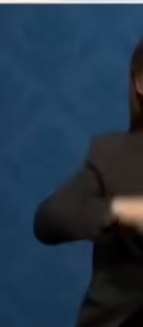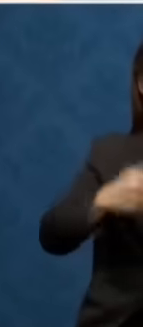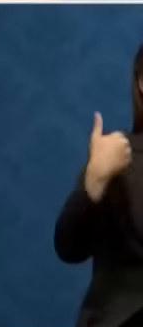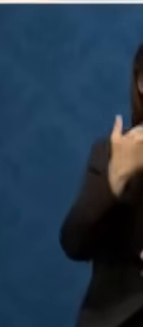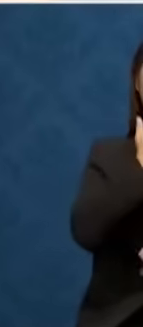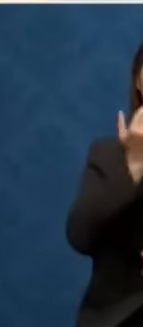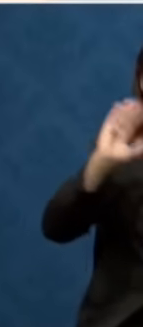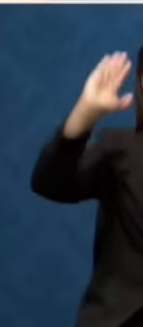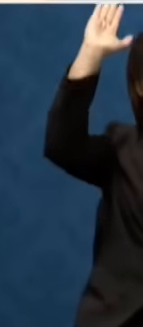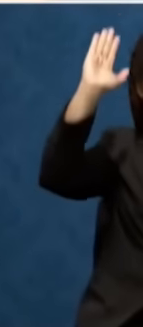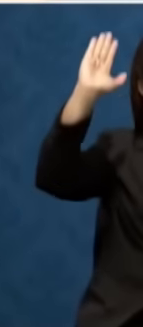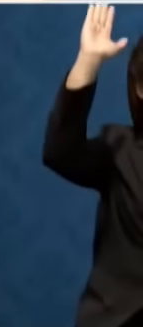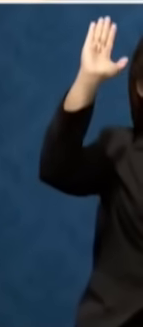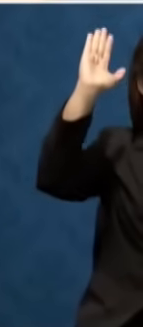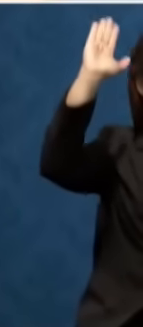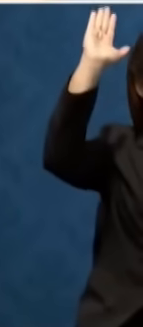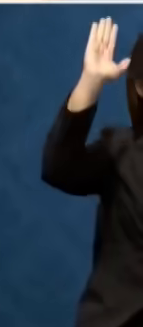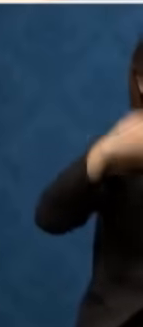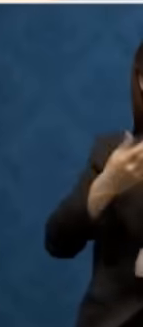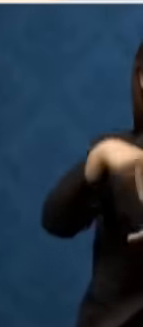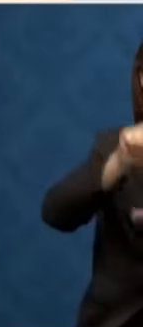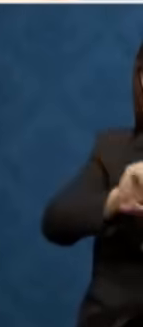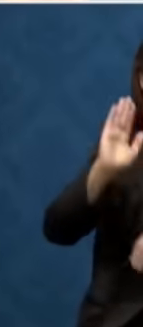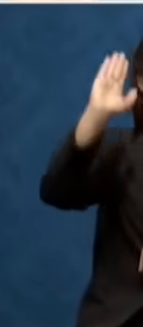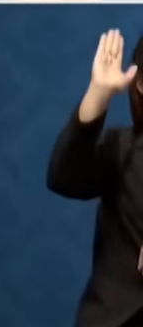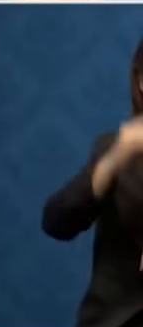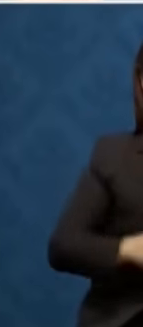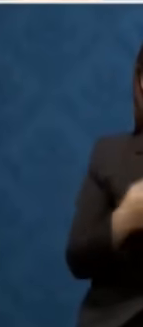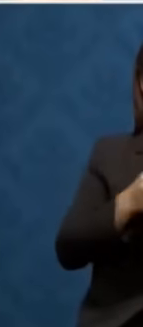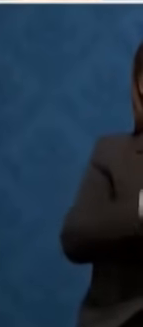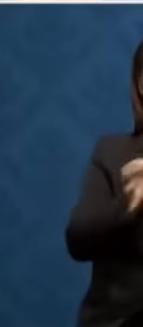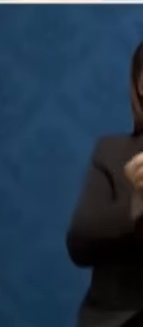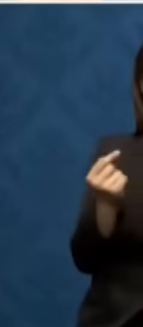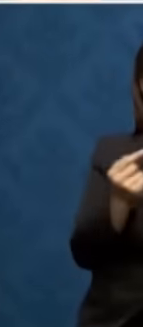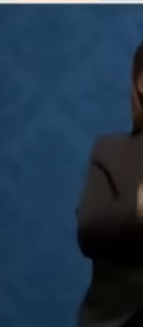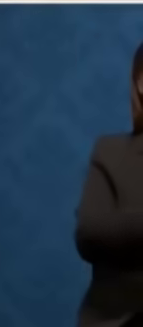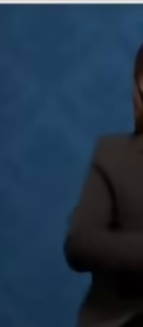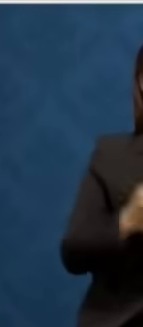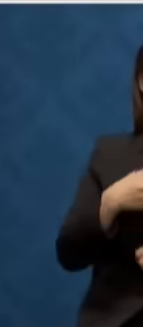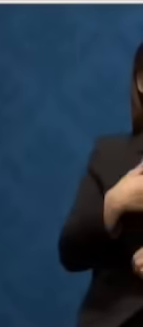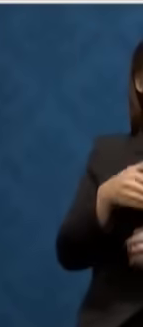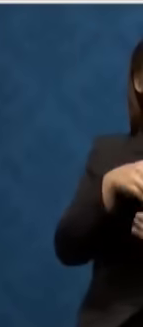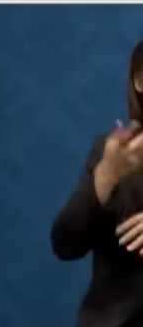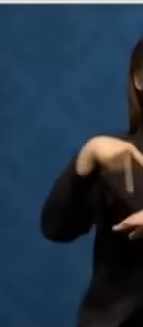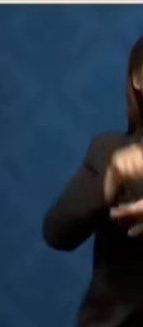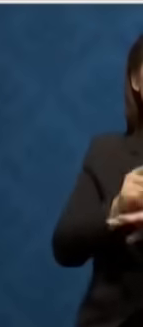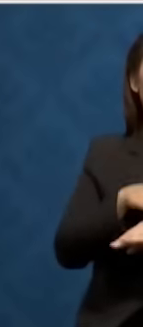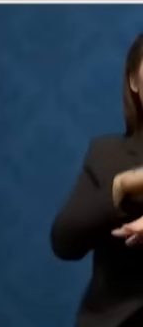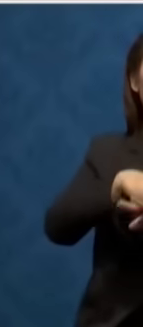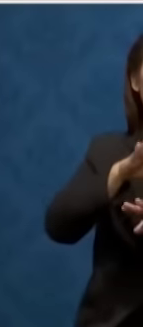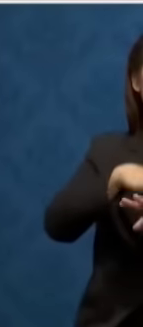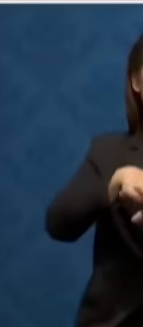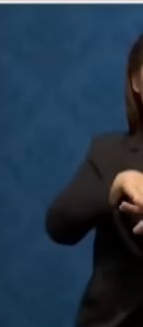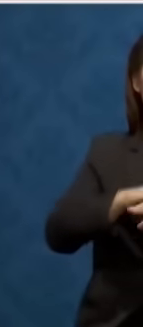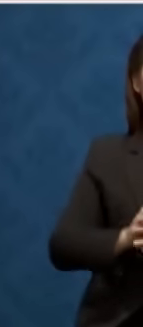อบแล้วก็งดออกเสียงในการไม่สนับสนุนให้คุณพิธาเป็นนายกรัฐมนตรีนั้นนะครับได้อภิปรายไ